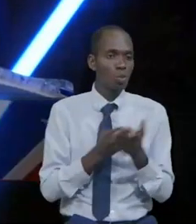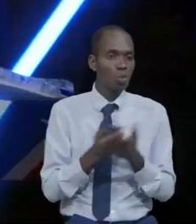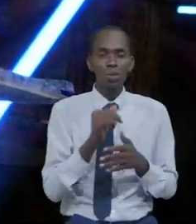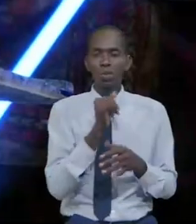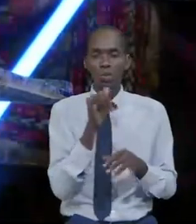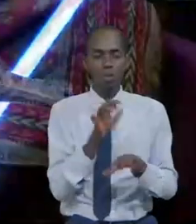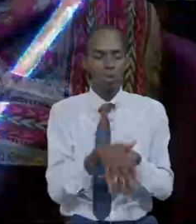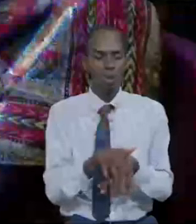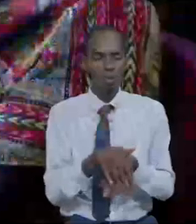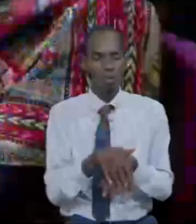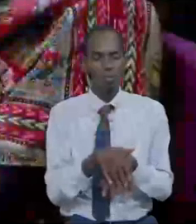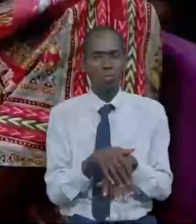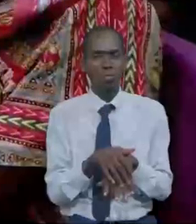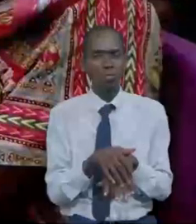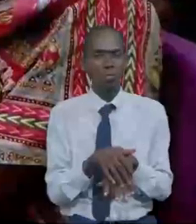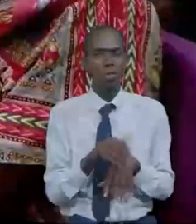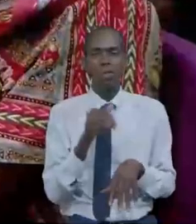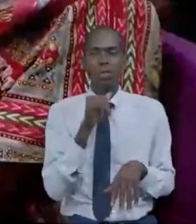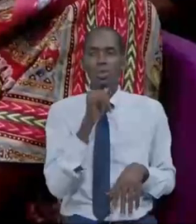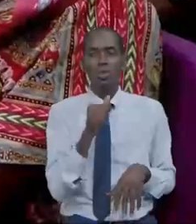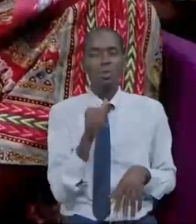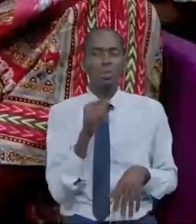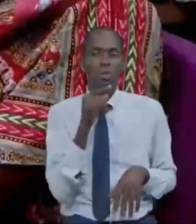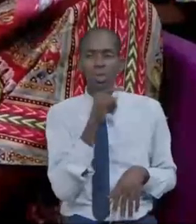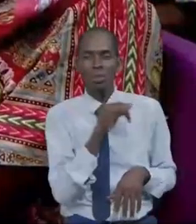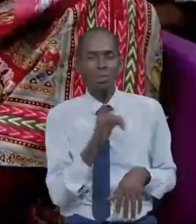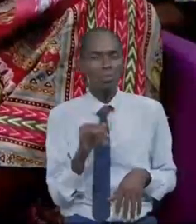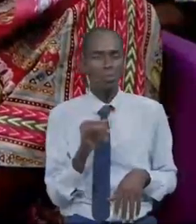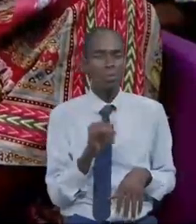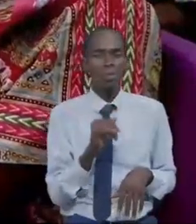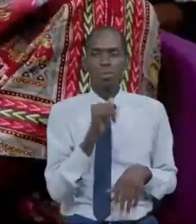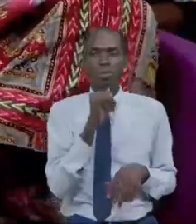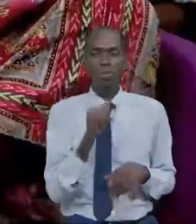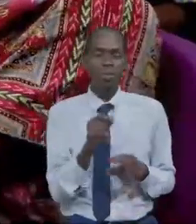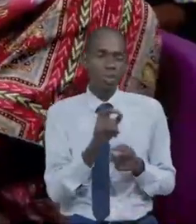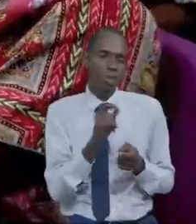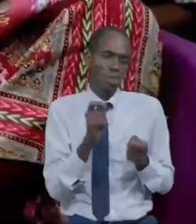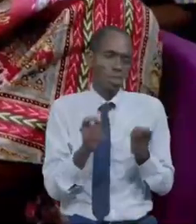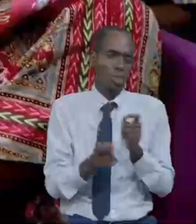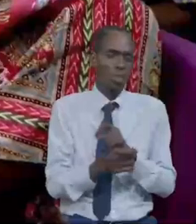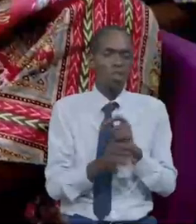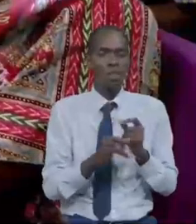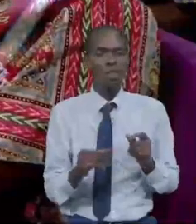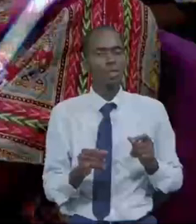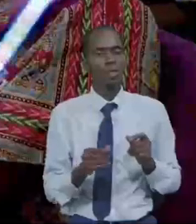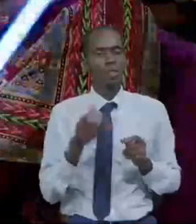51, verset 8. Mais tu veux que la vérité soit au fond du cœur. Tu aimes la vérité, pas le mensonge, pas la séduction.